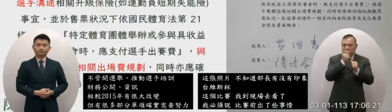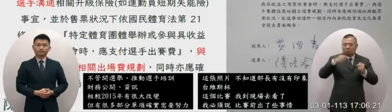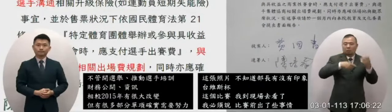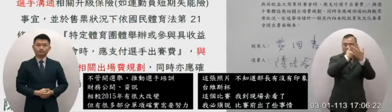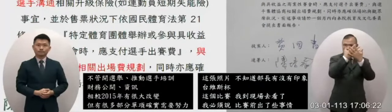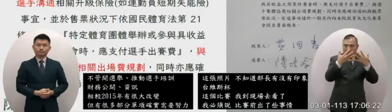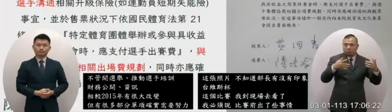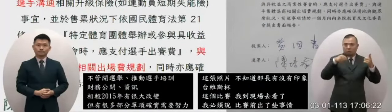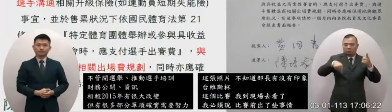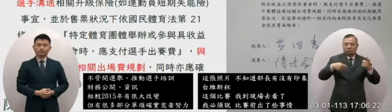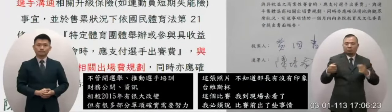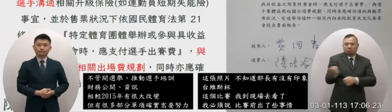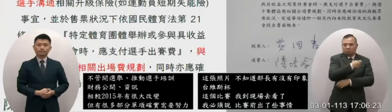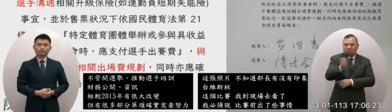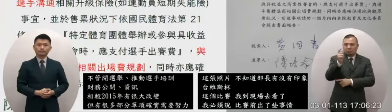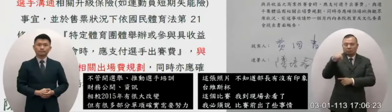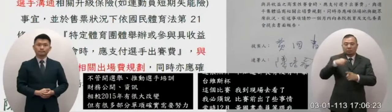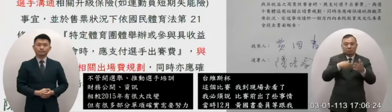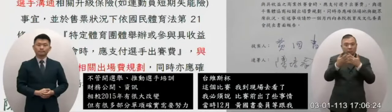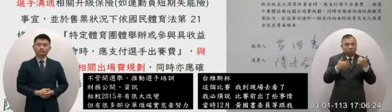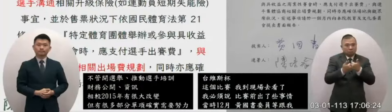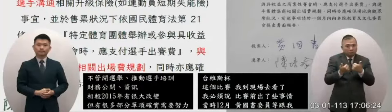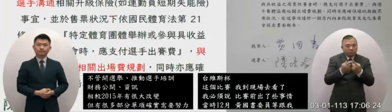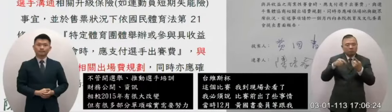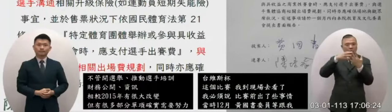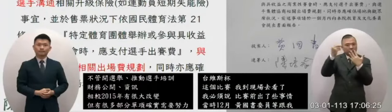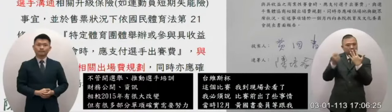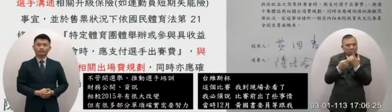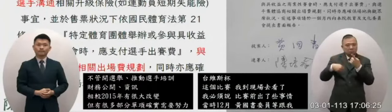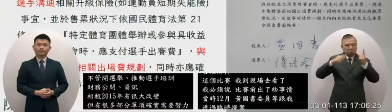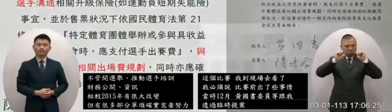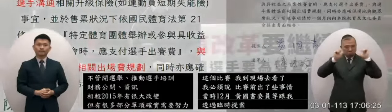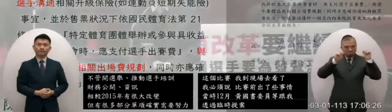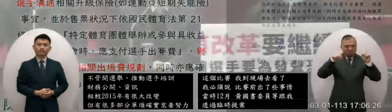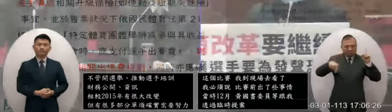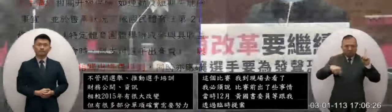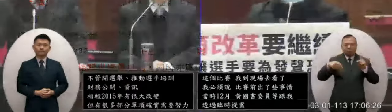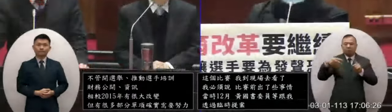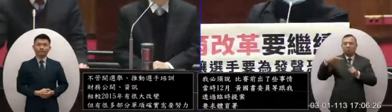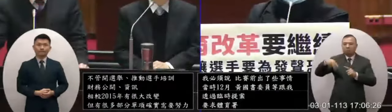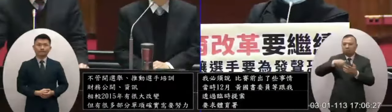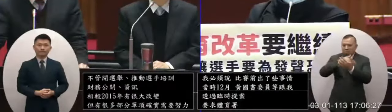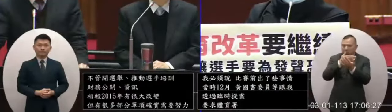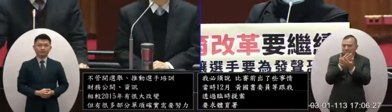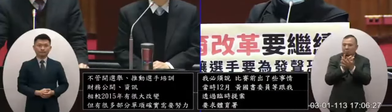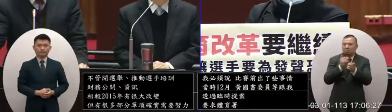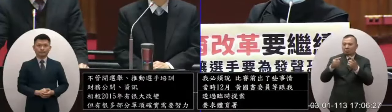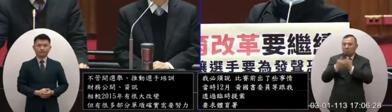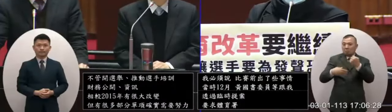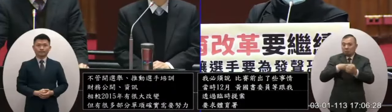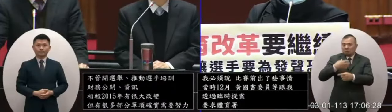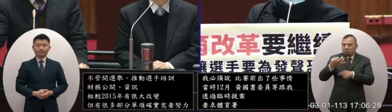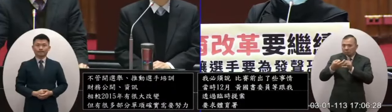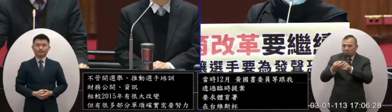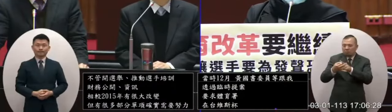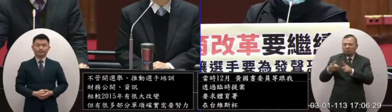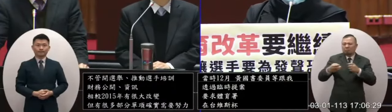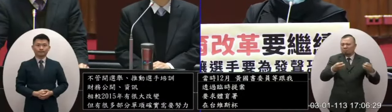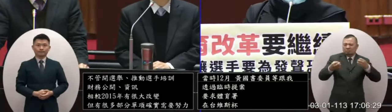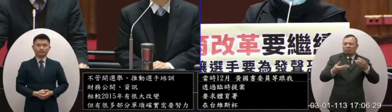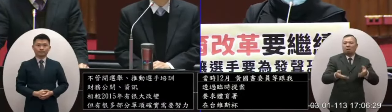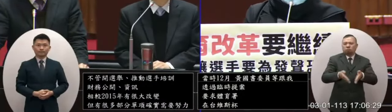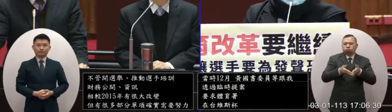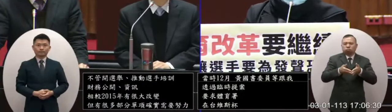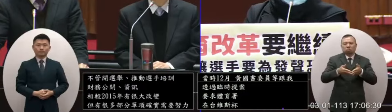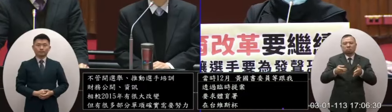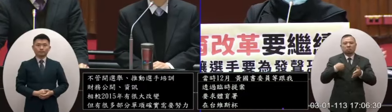杯关于选手的出场费还有保险费，必须要赶快去协商跟讨论，因为我们听到都还没有进展。